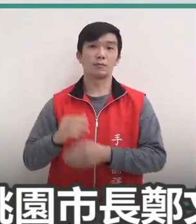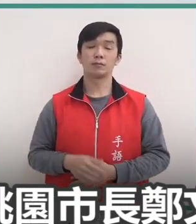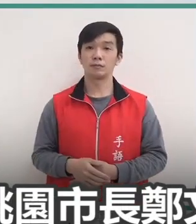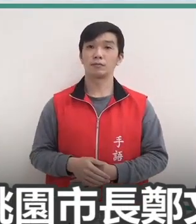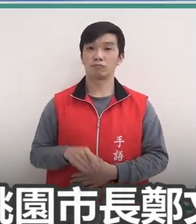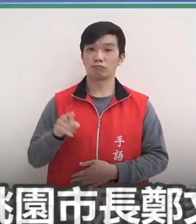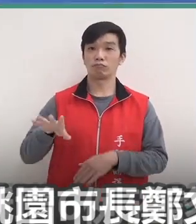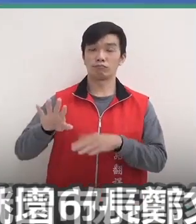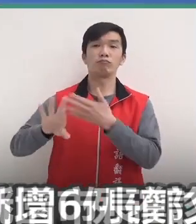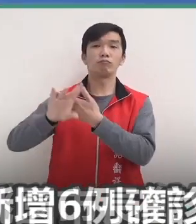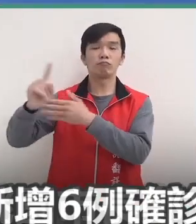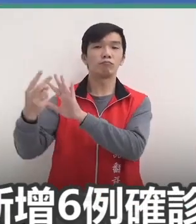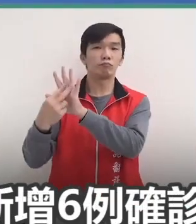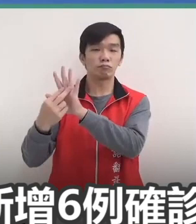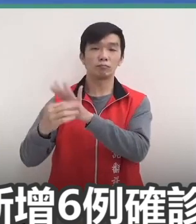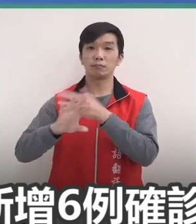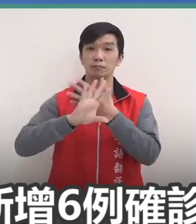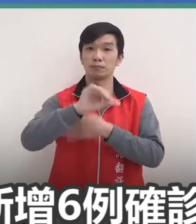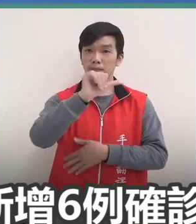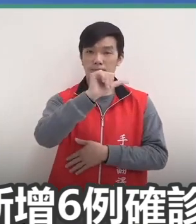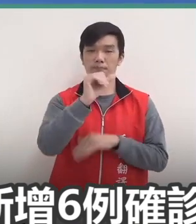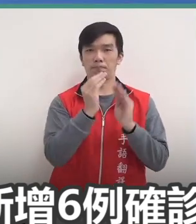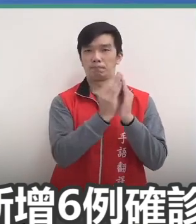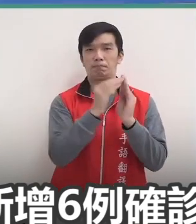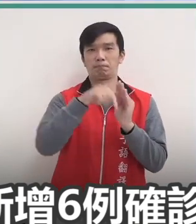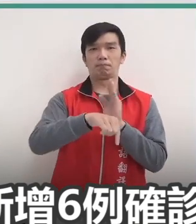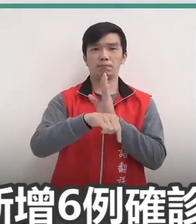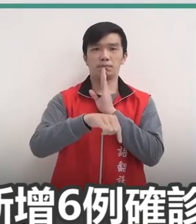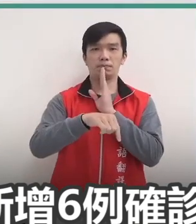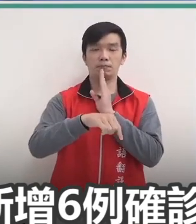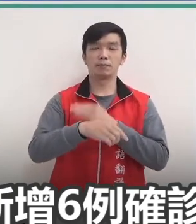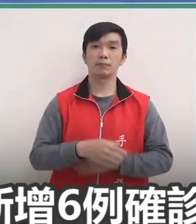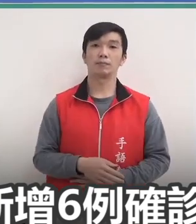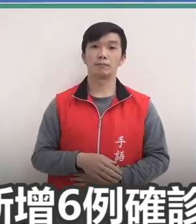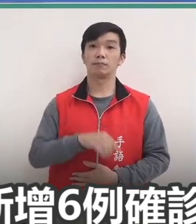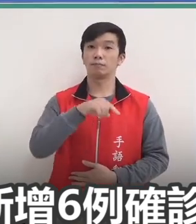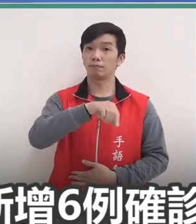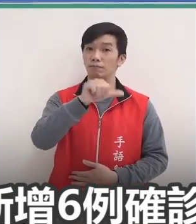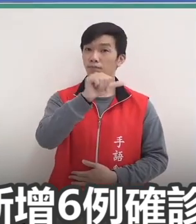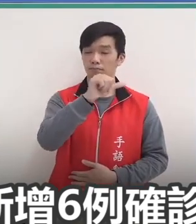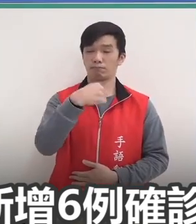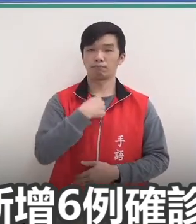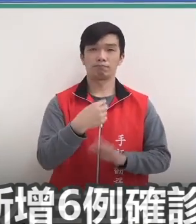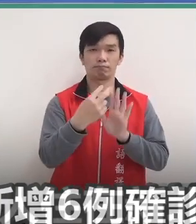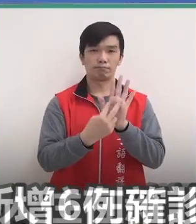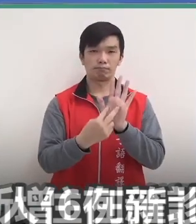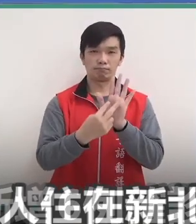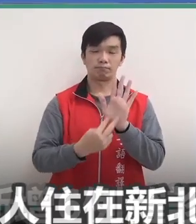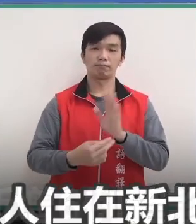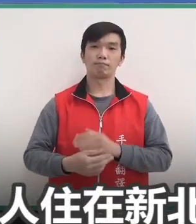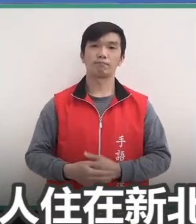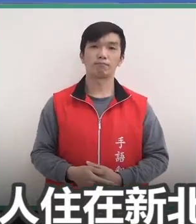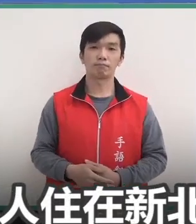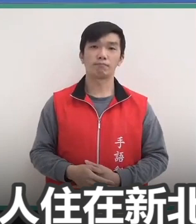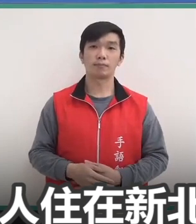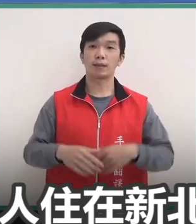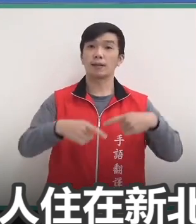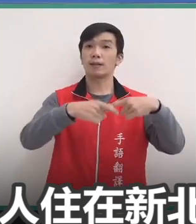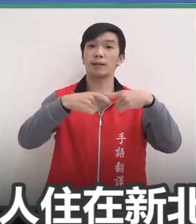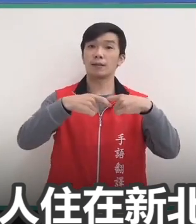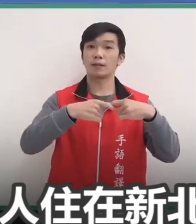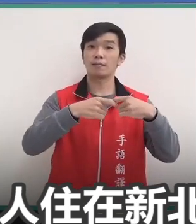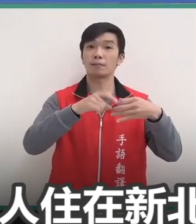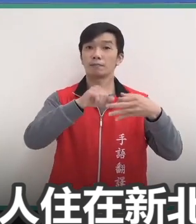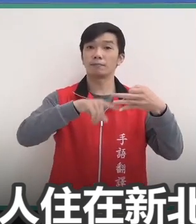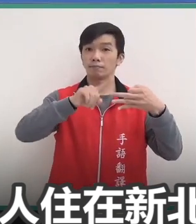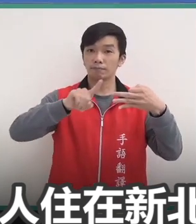另案说明。那五位是在桃园，那五位的部分我来说明一下。那么联邦银行建行分